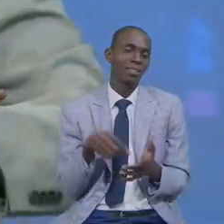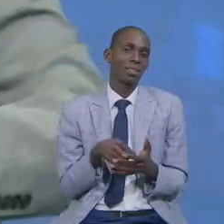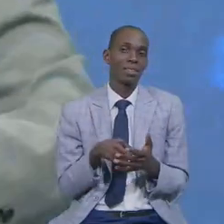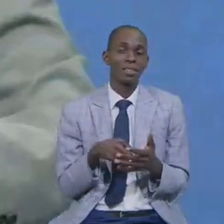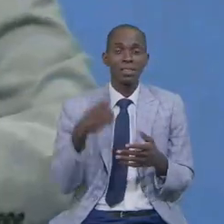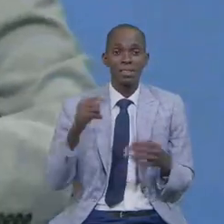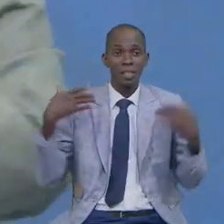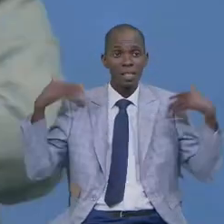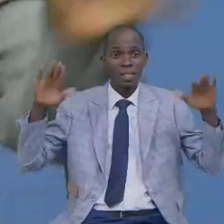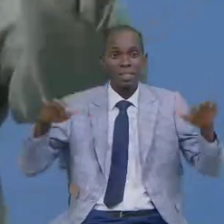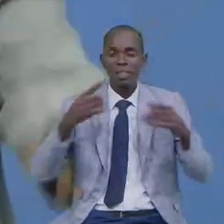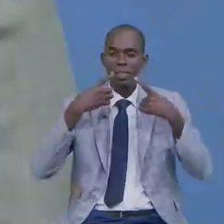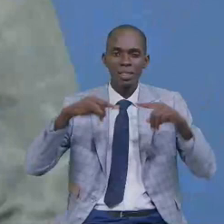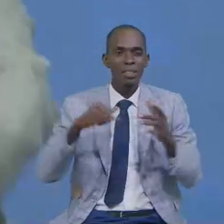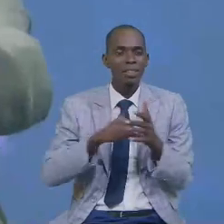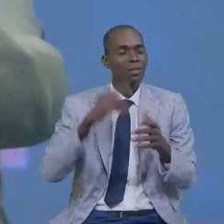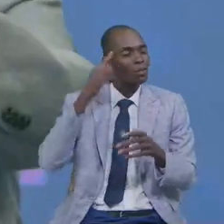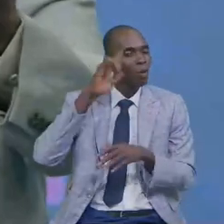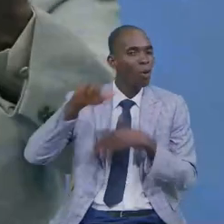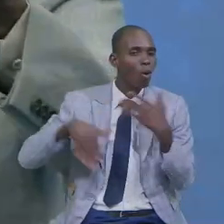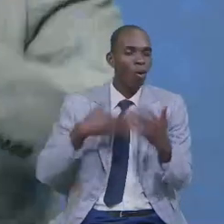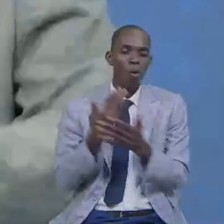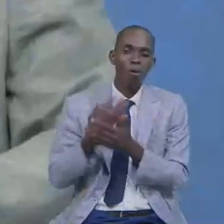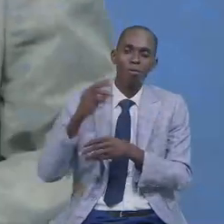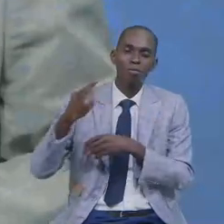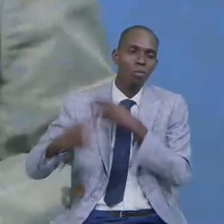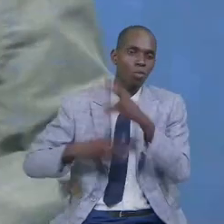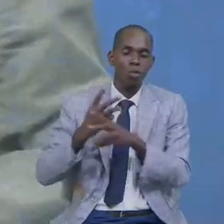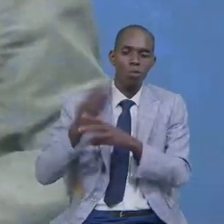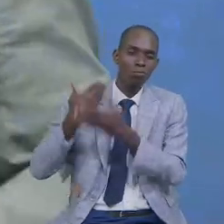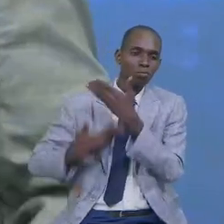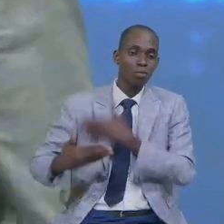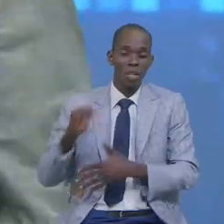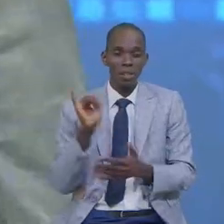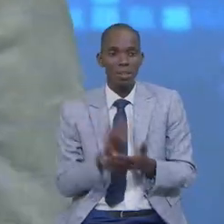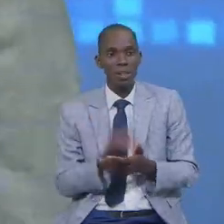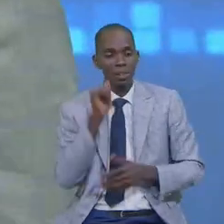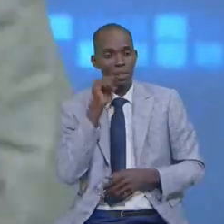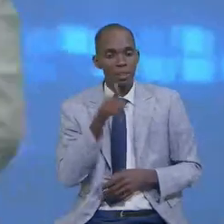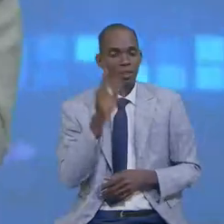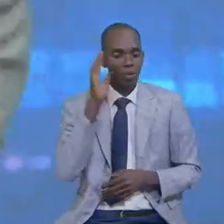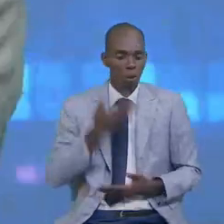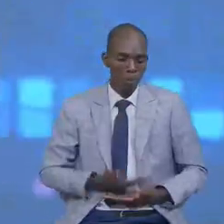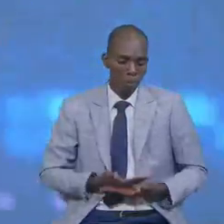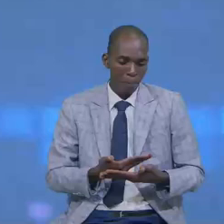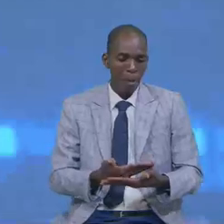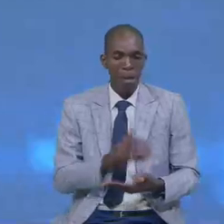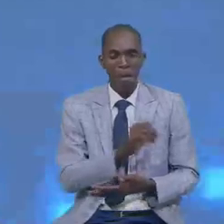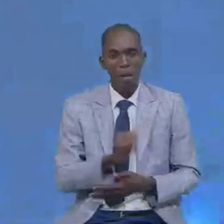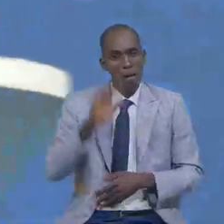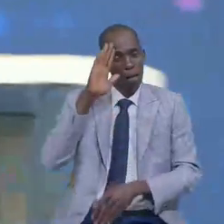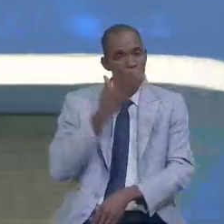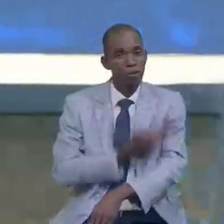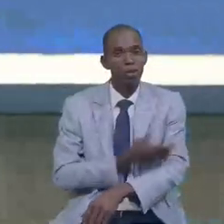pour toutes les générations, chacun partout, elle enfantera un fils. Et tu lui